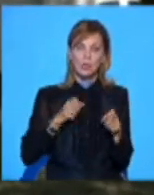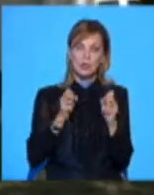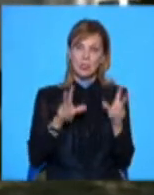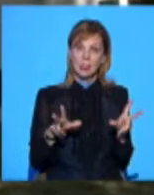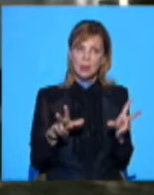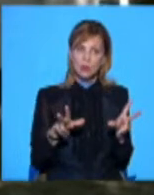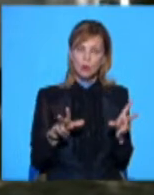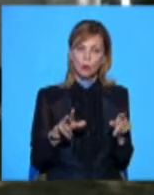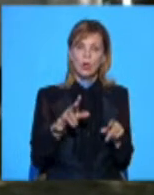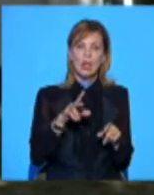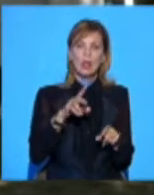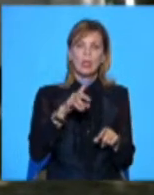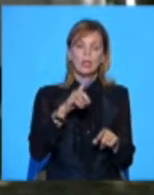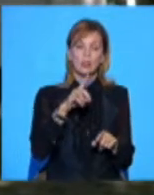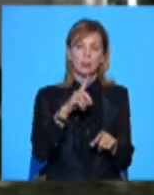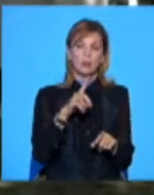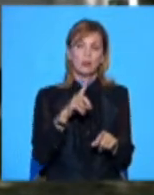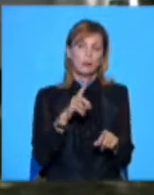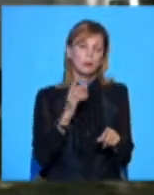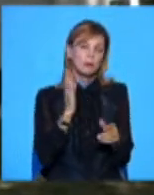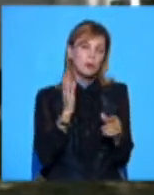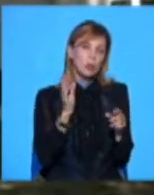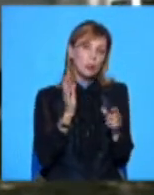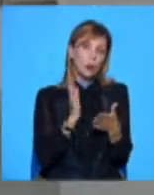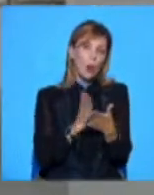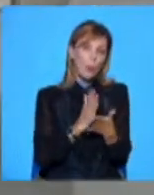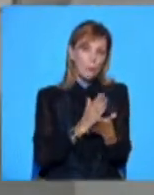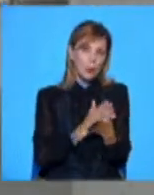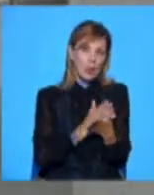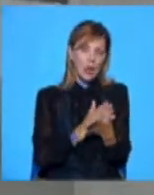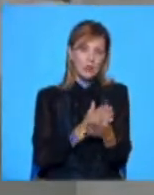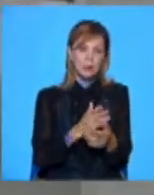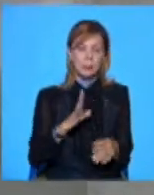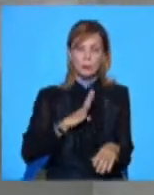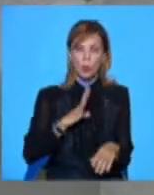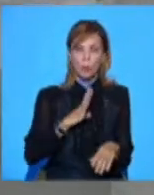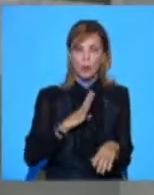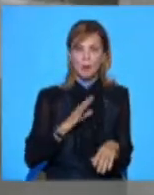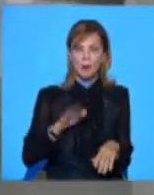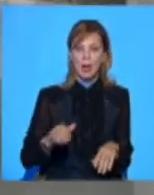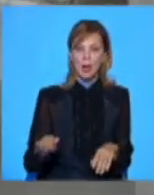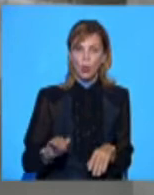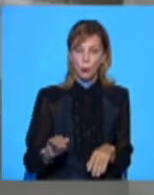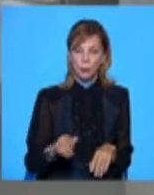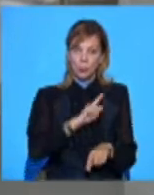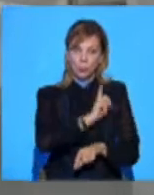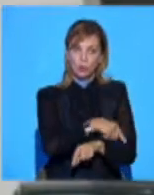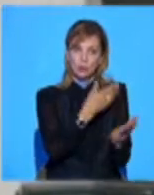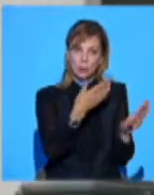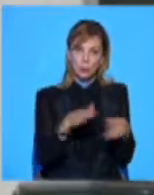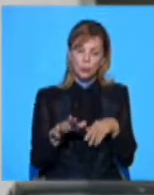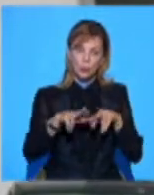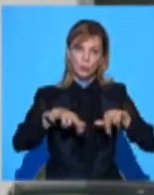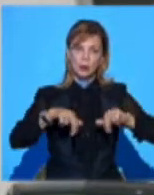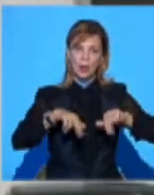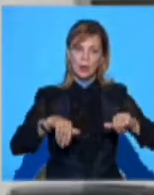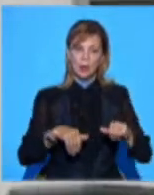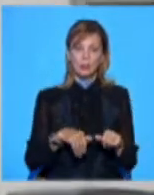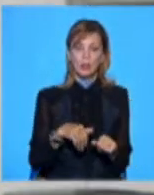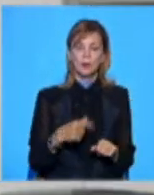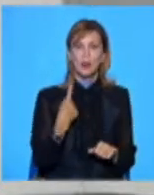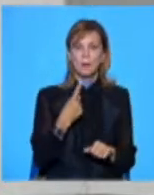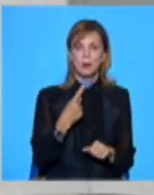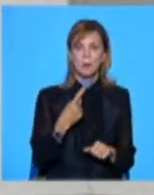deshidratării severe, mai ales la copii, și pot apărea complicații. Autoritățile au declanșat în acest caz mai multe anchete. Pentru început,